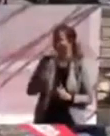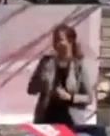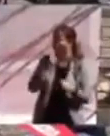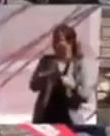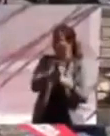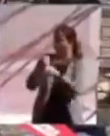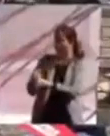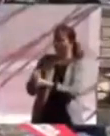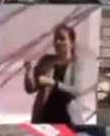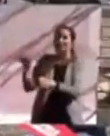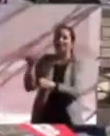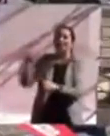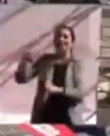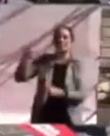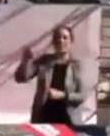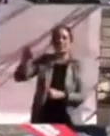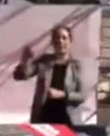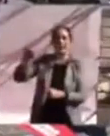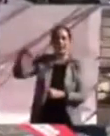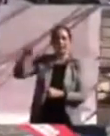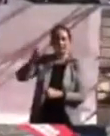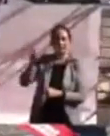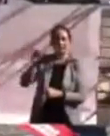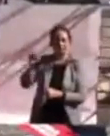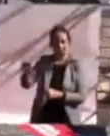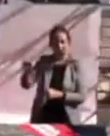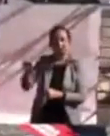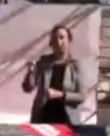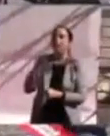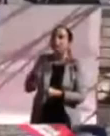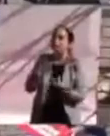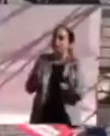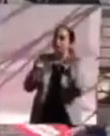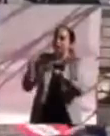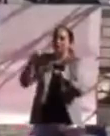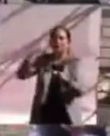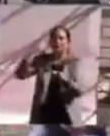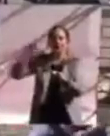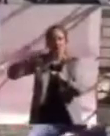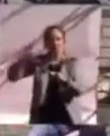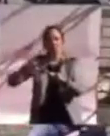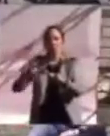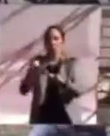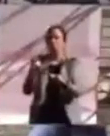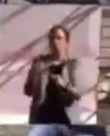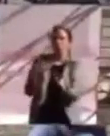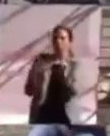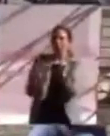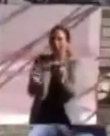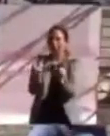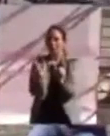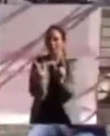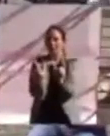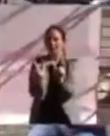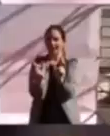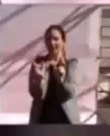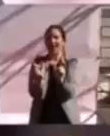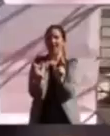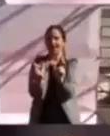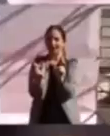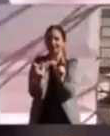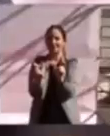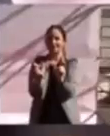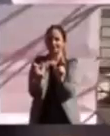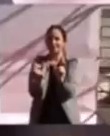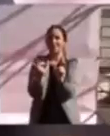ministro speranza alla fine facendolo ragionare su queste due parole chiave che nessuno sa che per me sono l'inizio di una vera e